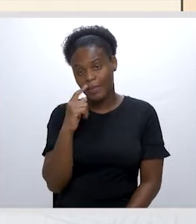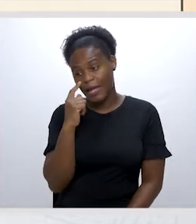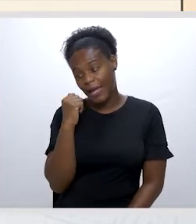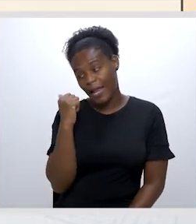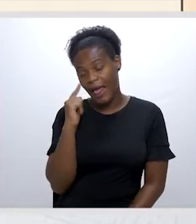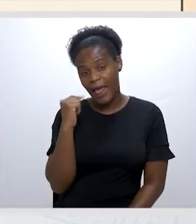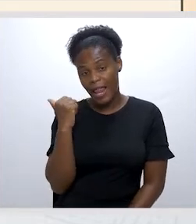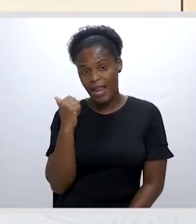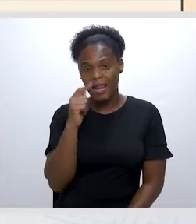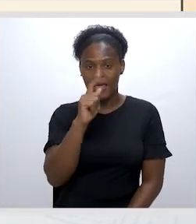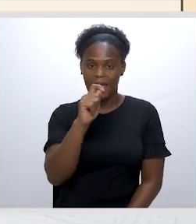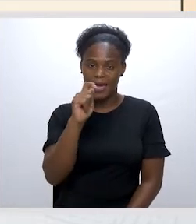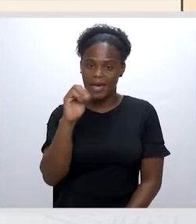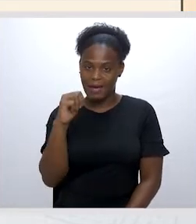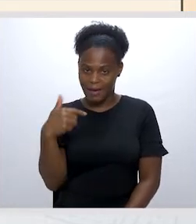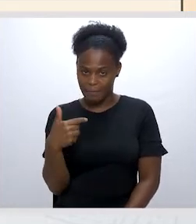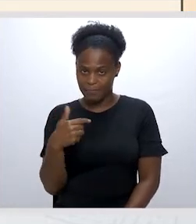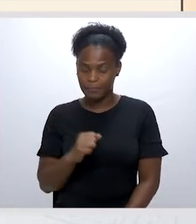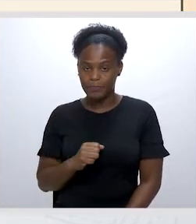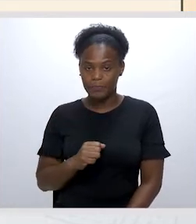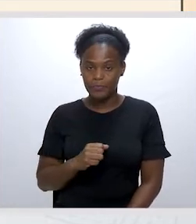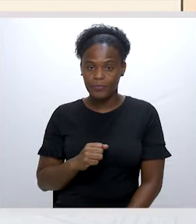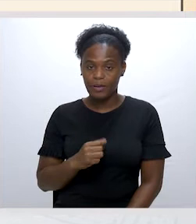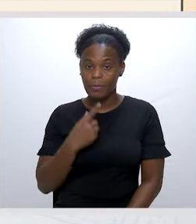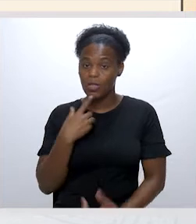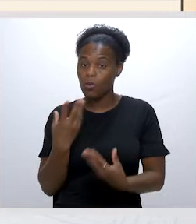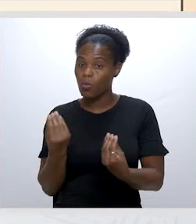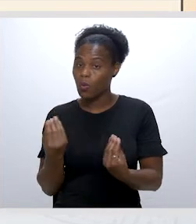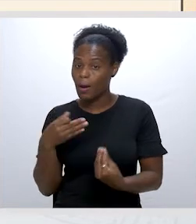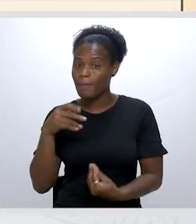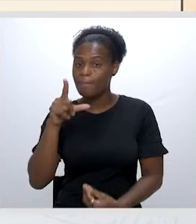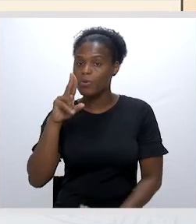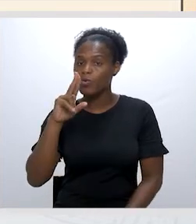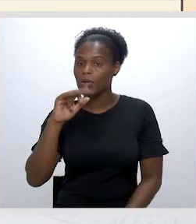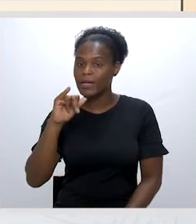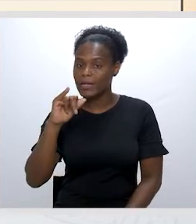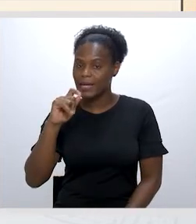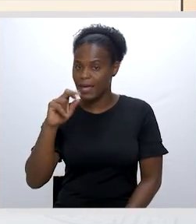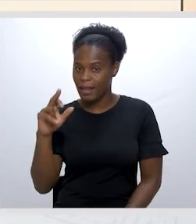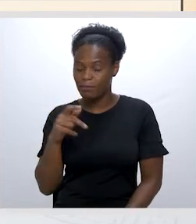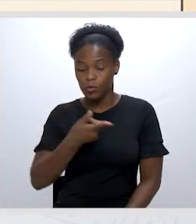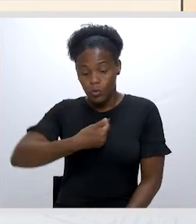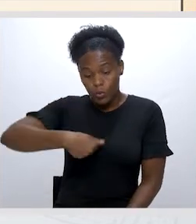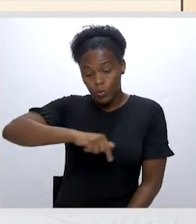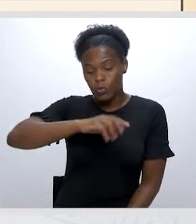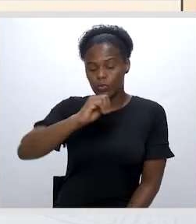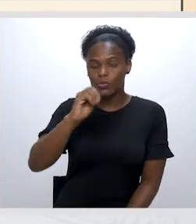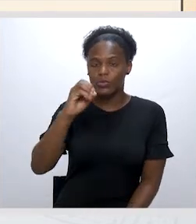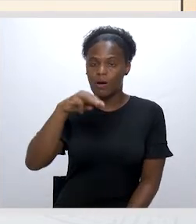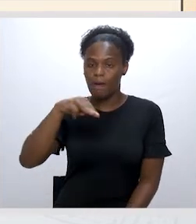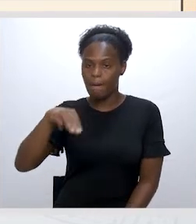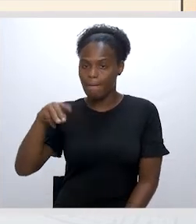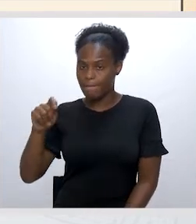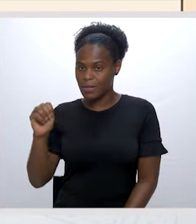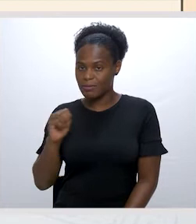ou elle est, au pluriel, nous sommes, vous